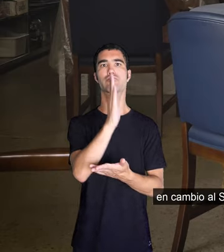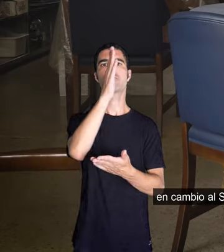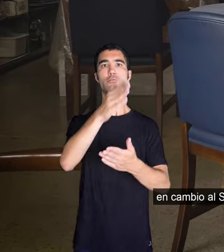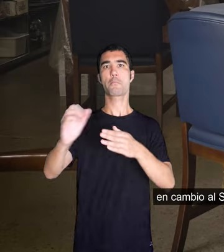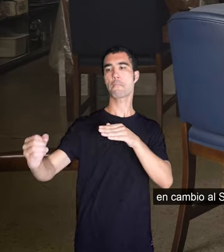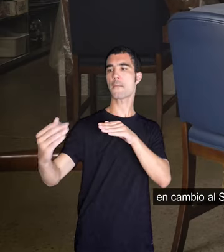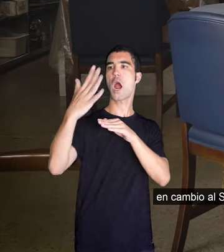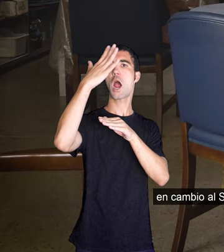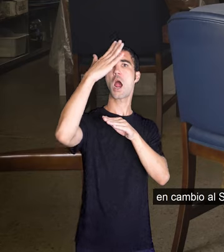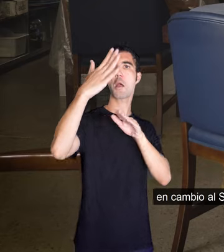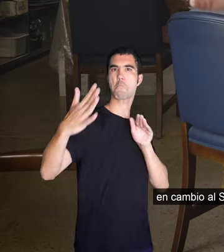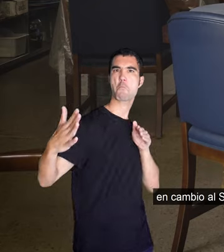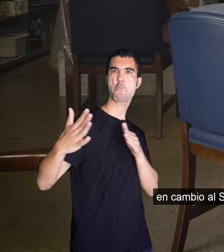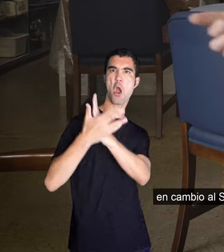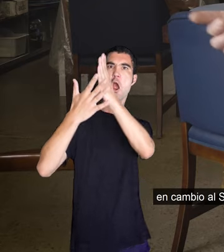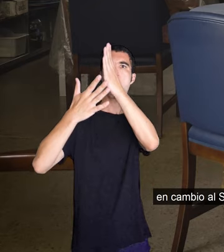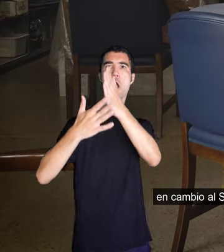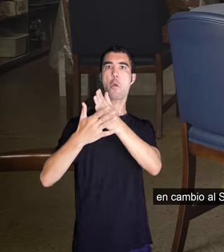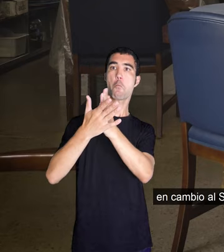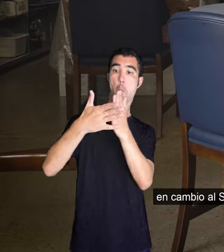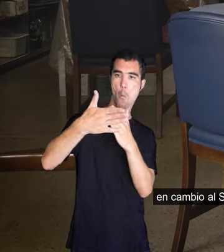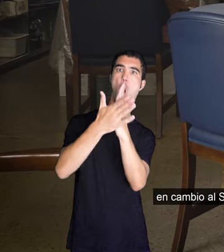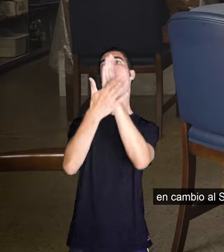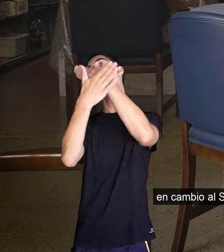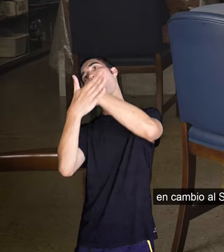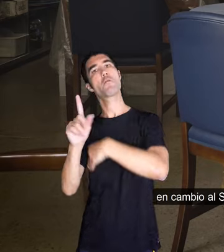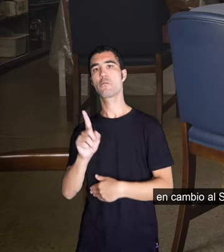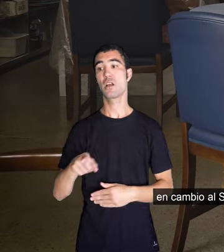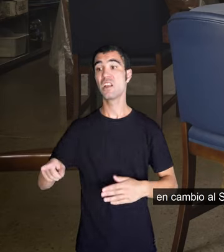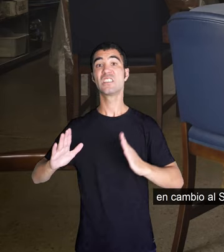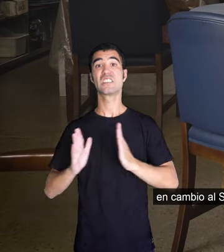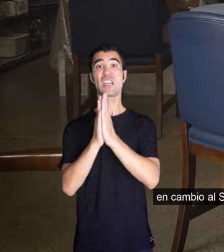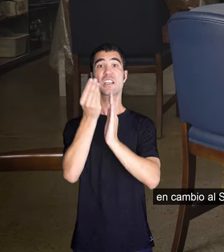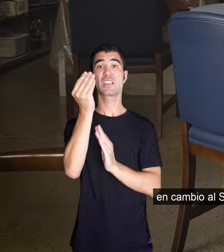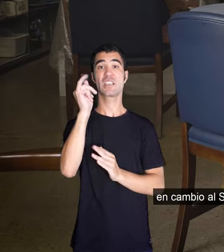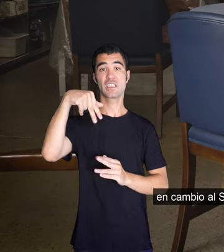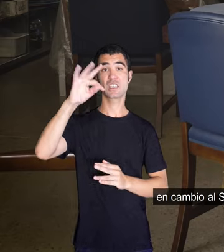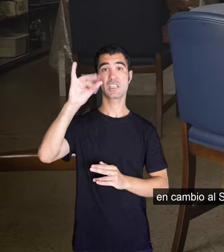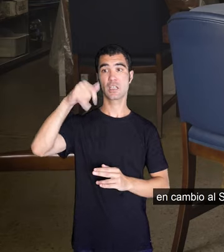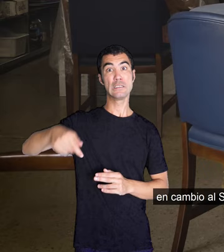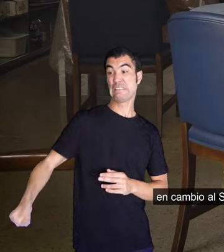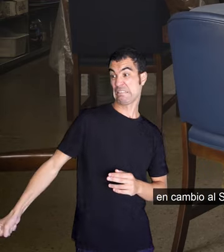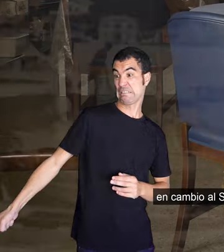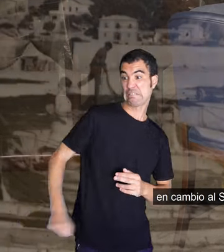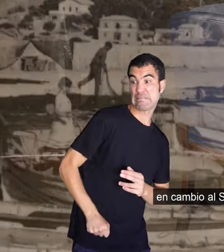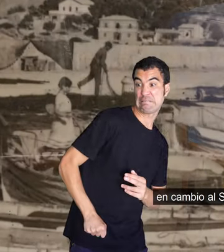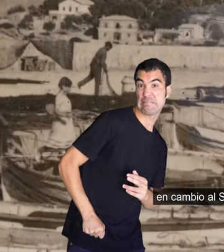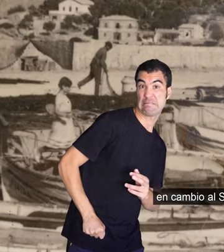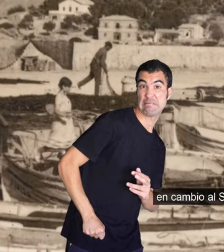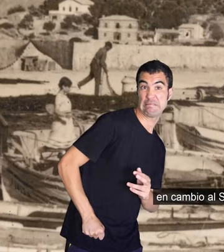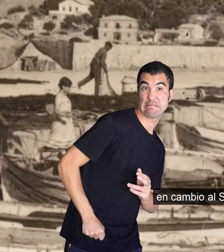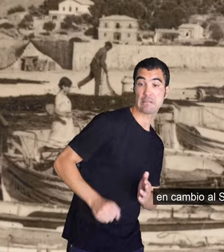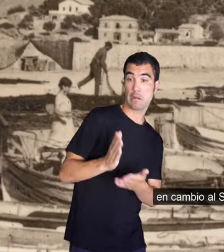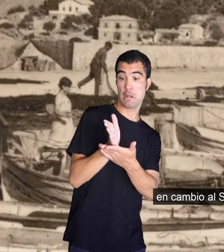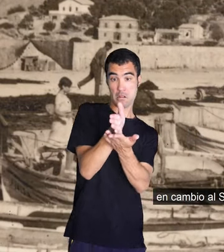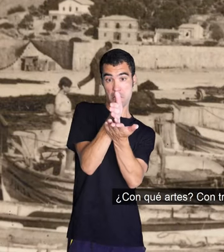mà, però no se'n travessava. I en canvi el Sant Quintín havia de posar el timó tota la banda perquè